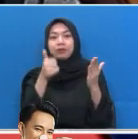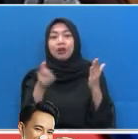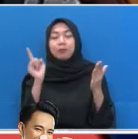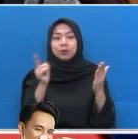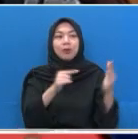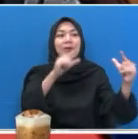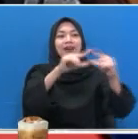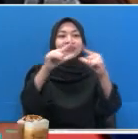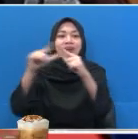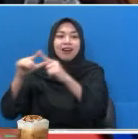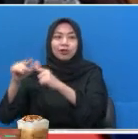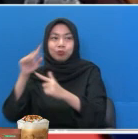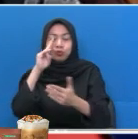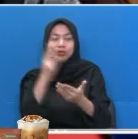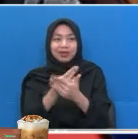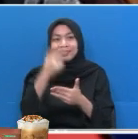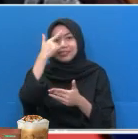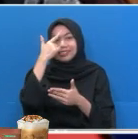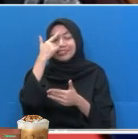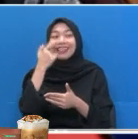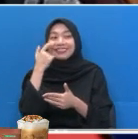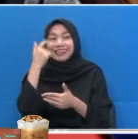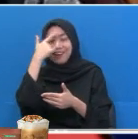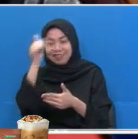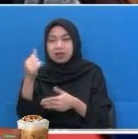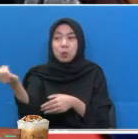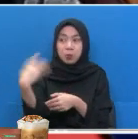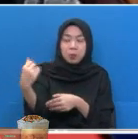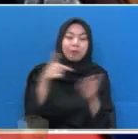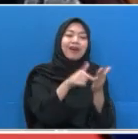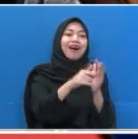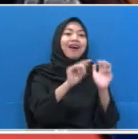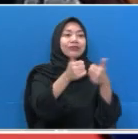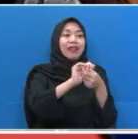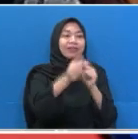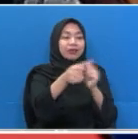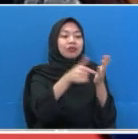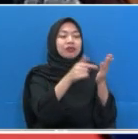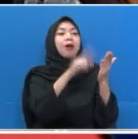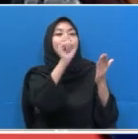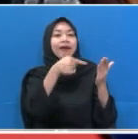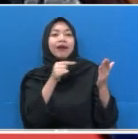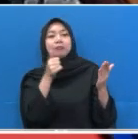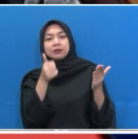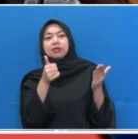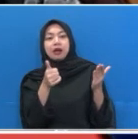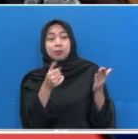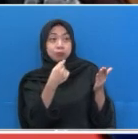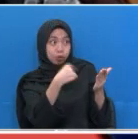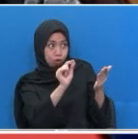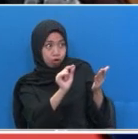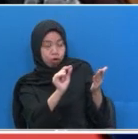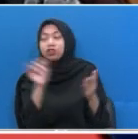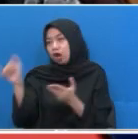alat bukti tersebut adalah keterangan dari ahli yang merujuk pada pembahasan ataupun menerangkan soal hasil poligraf ini apa Kristen ya